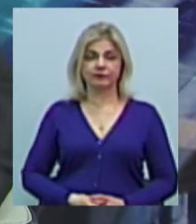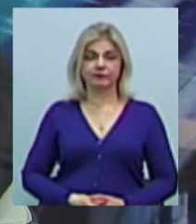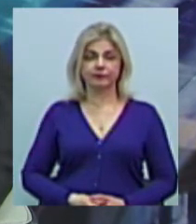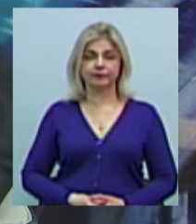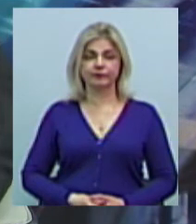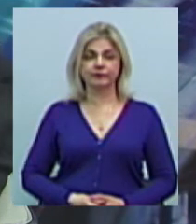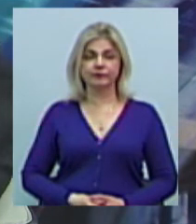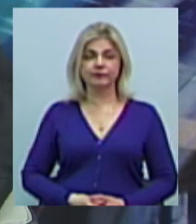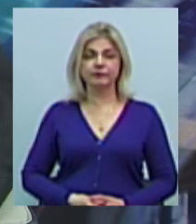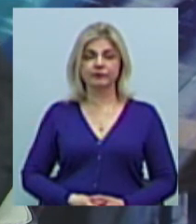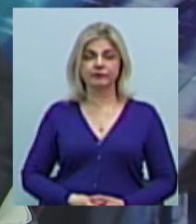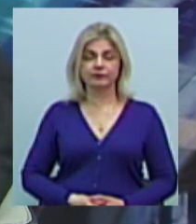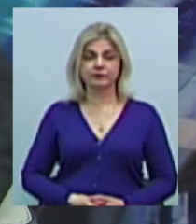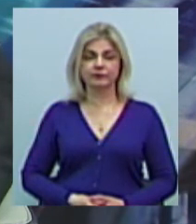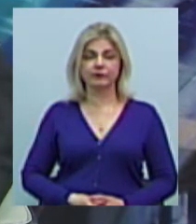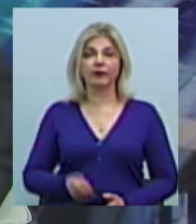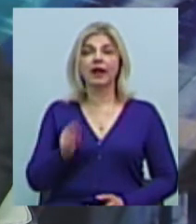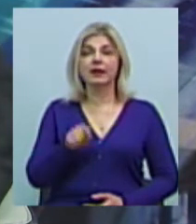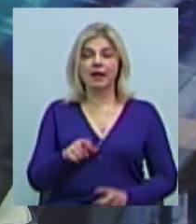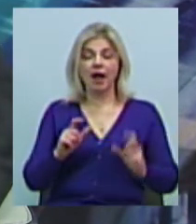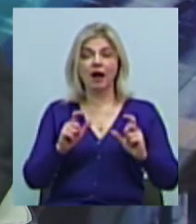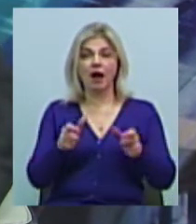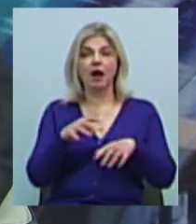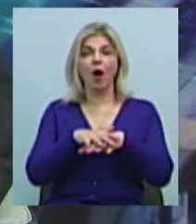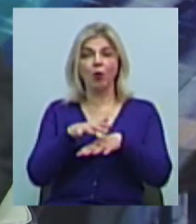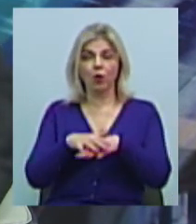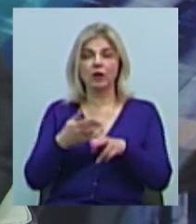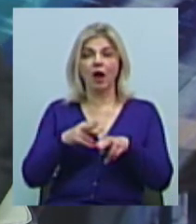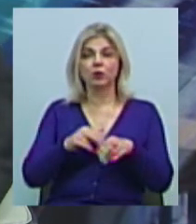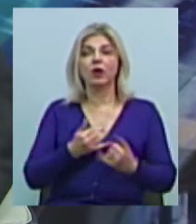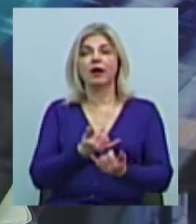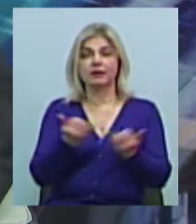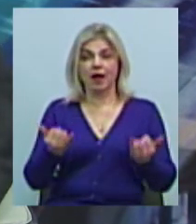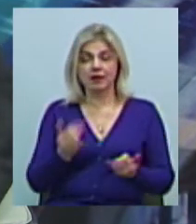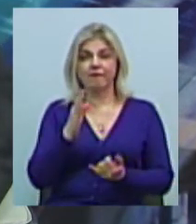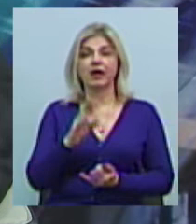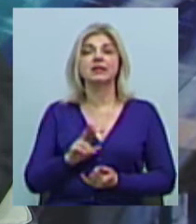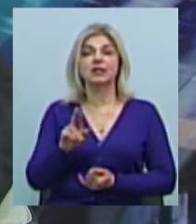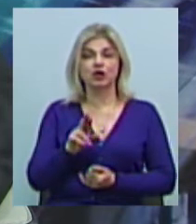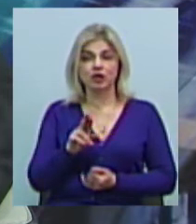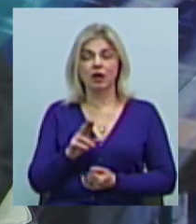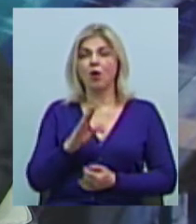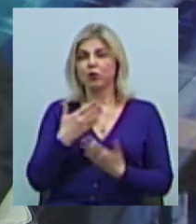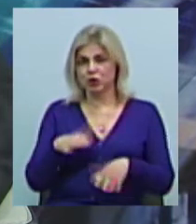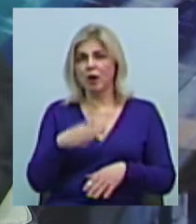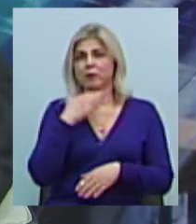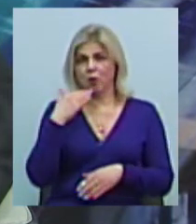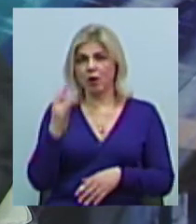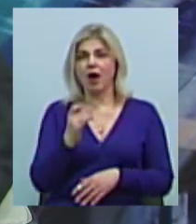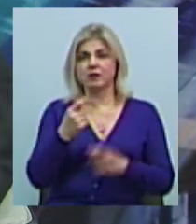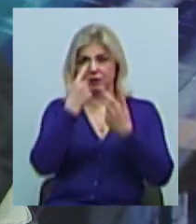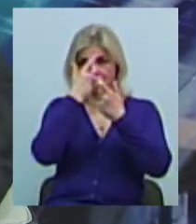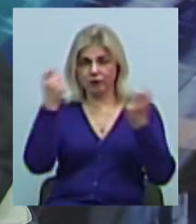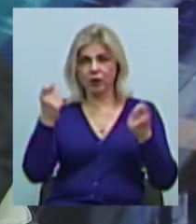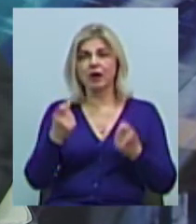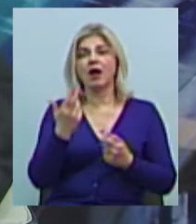Добре, я зараз поясню. Питання, значить, будь ласка. Ті рахунки, які були надані в січні, ми вже не один раз наголошували, що це рахунки,